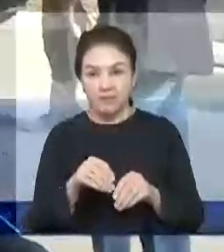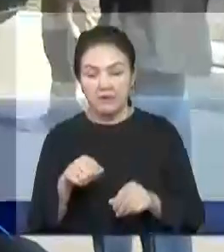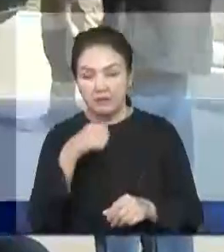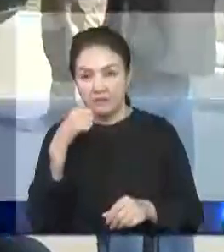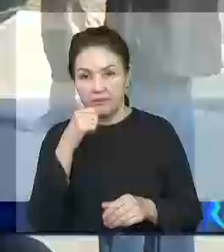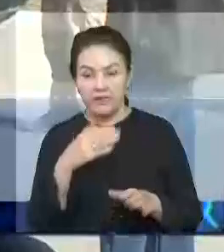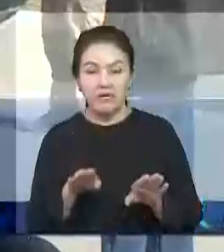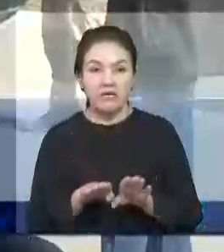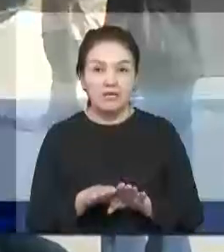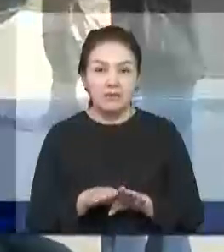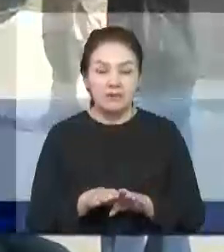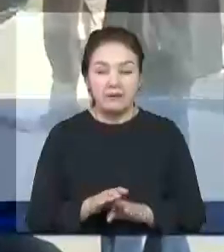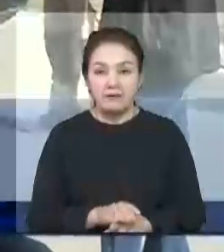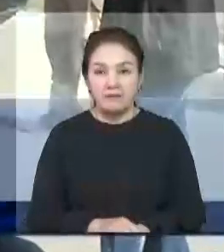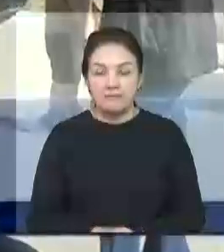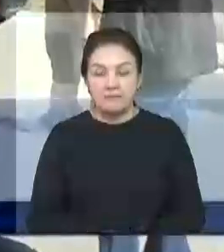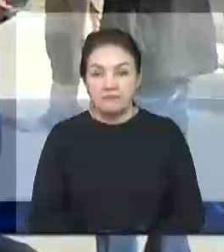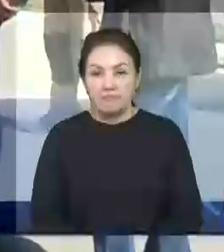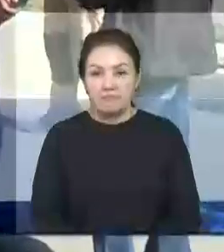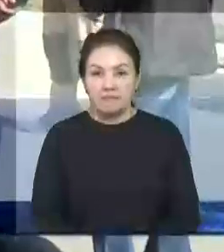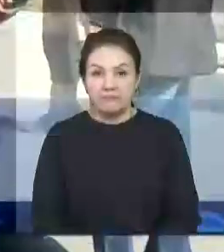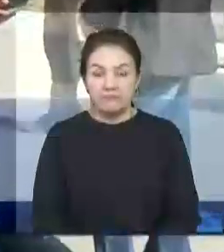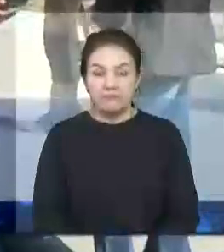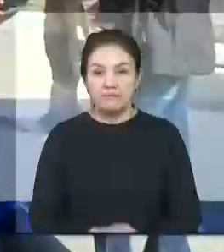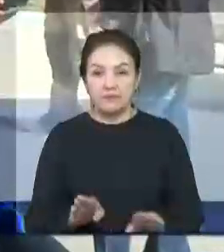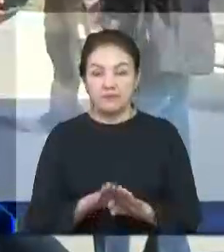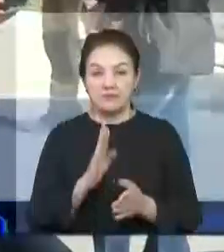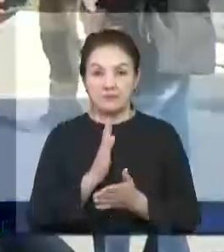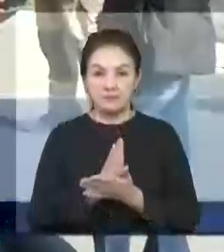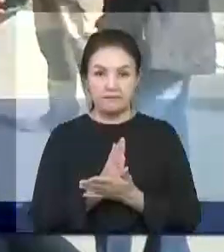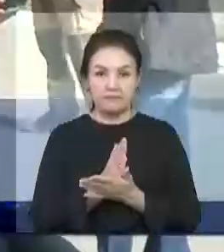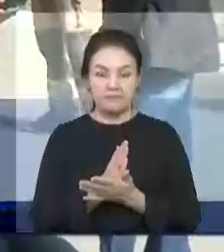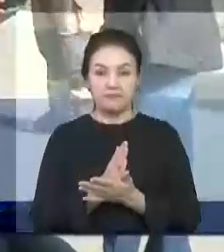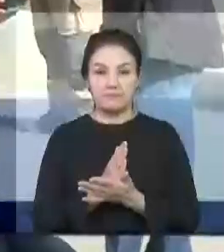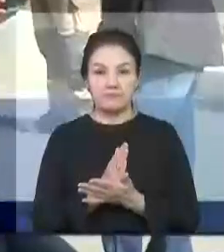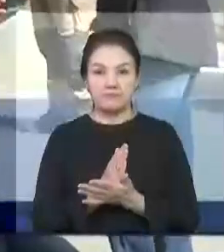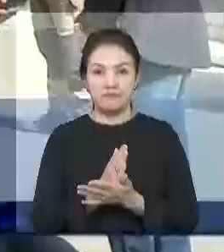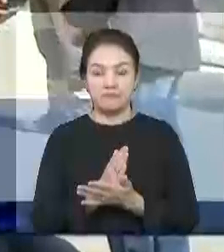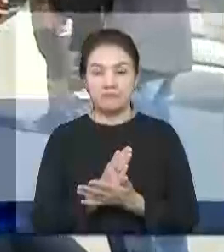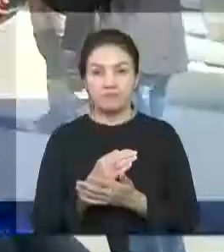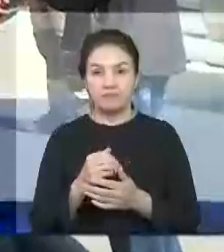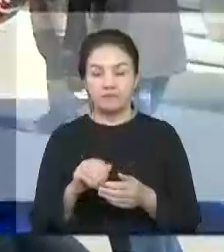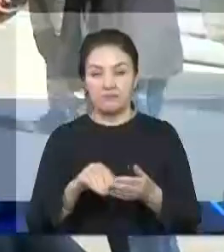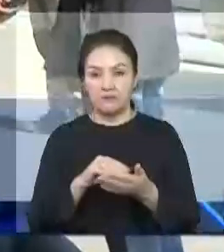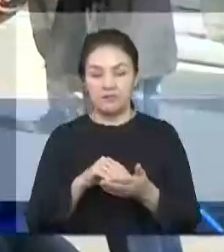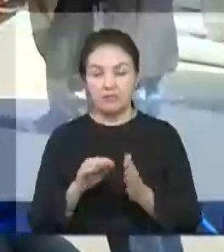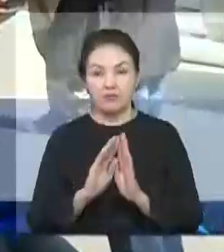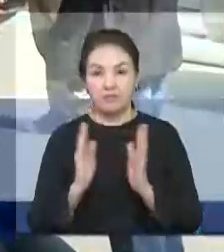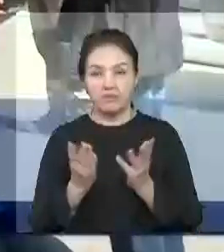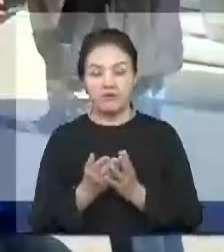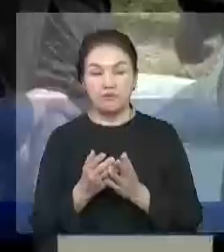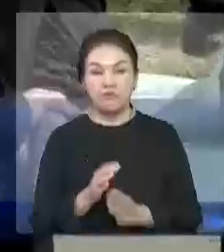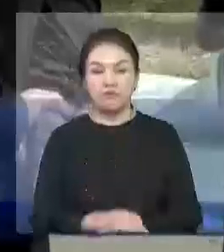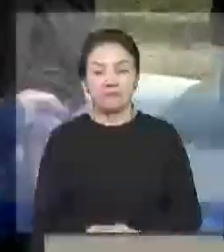зубные пасты, гигиена личная, также здесь средства для мытья посуды,